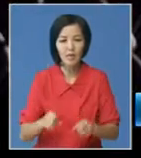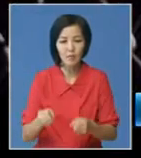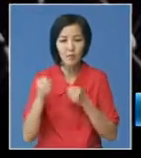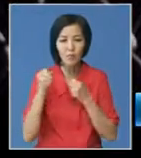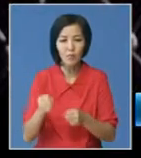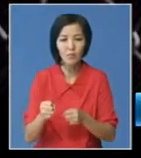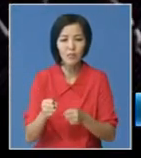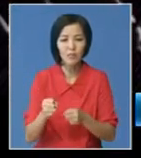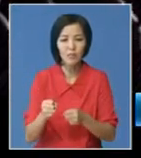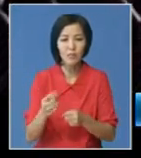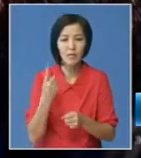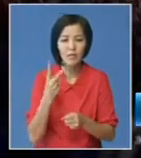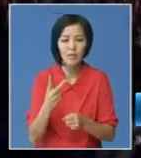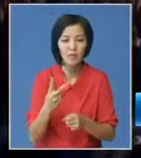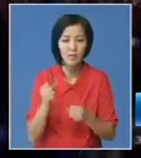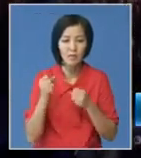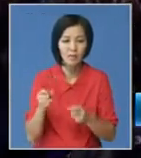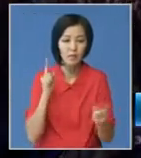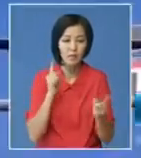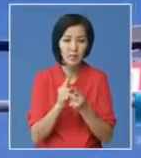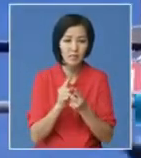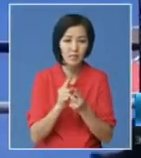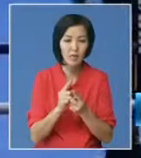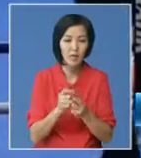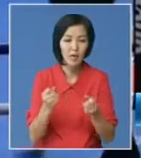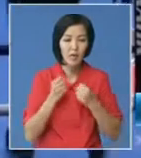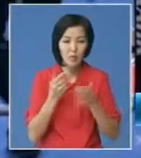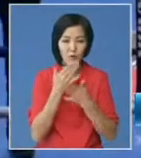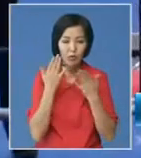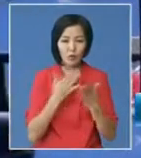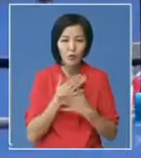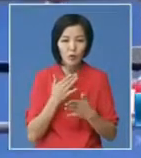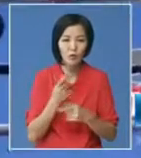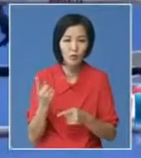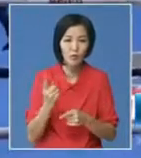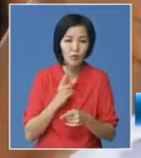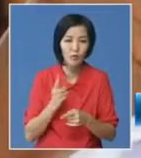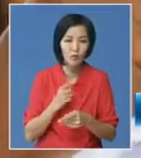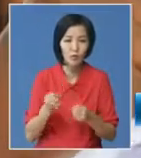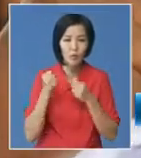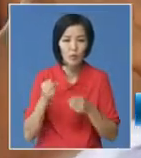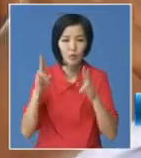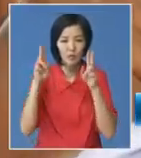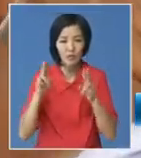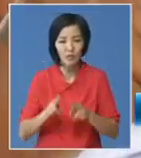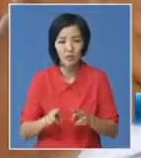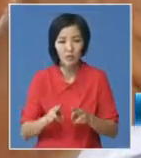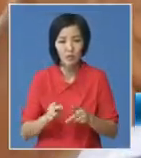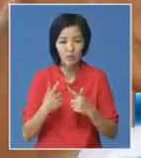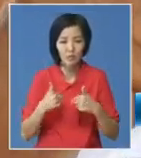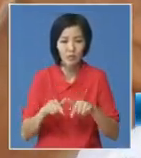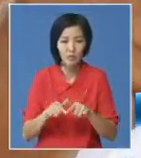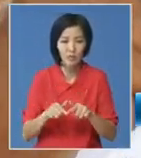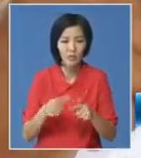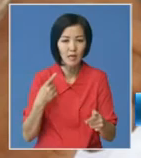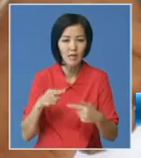Флойд Майвезер арасында жекпе-жек өтеді. Спорт сүйер қауым асыға күтіп жүрген кездесу бокс ережесі бойынша ұйымдастырылады. Ерекше сайыс